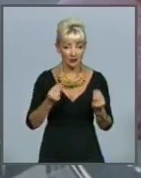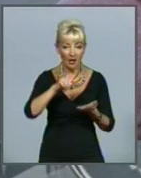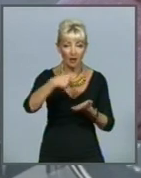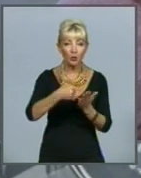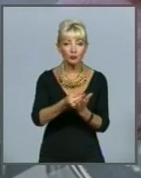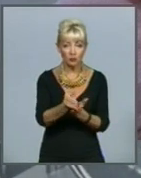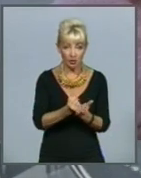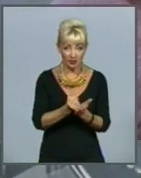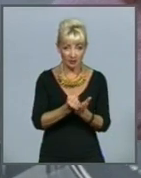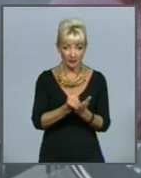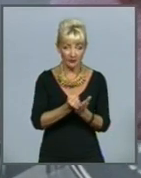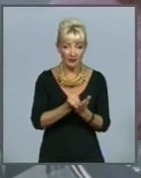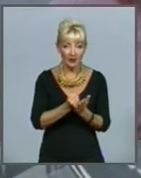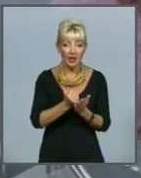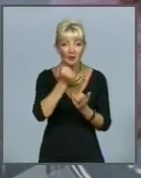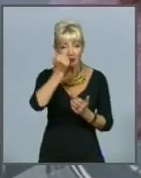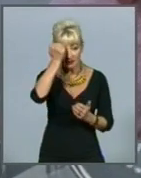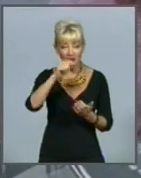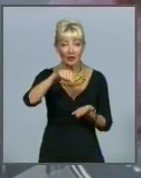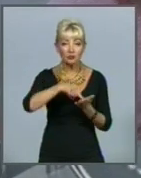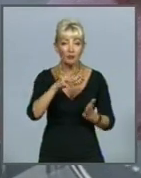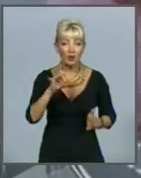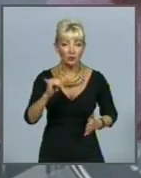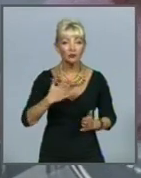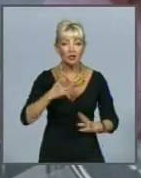благодаря міському голові, нашому підприємству